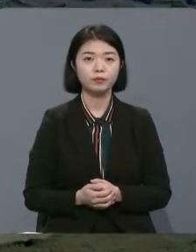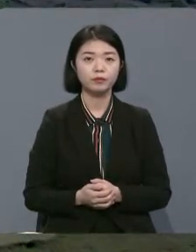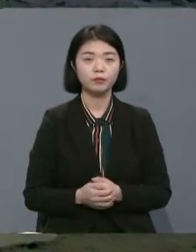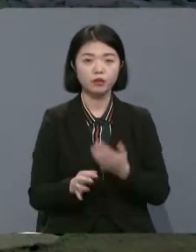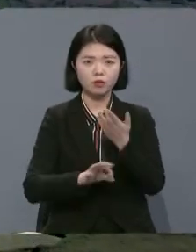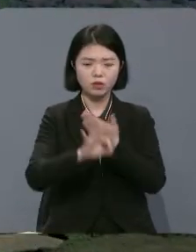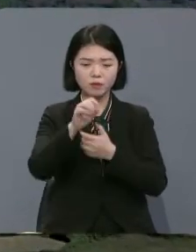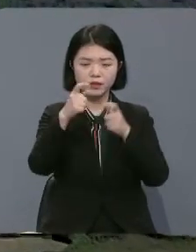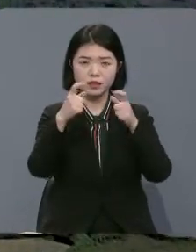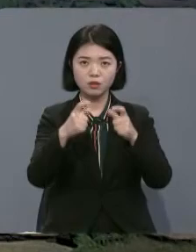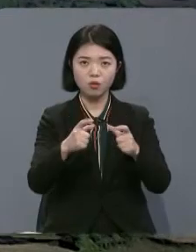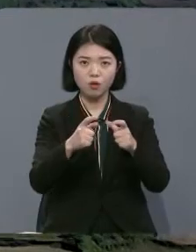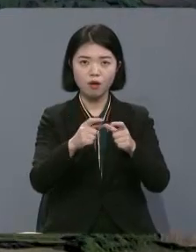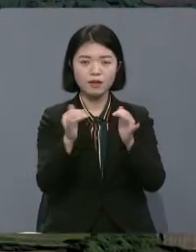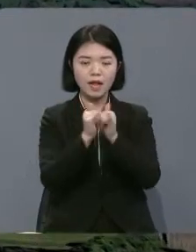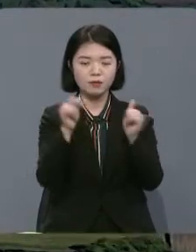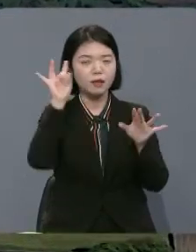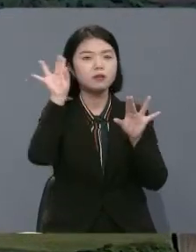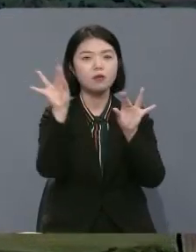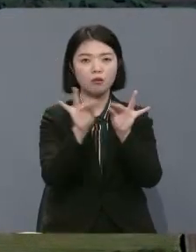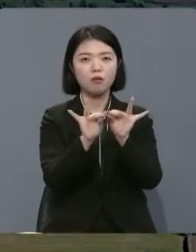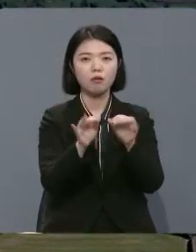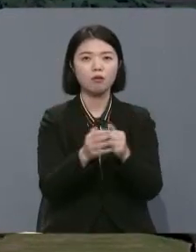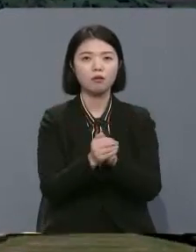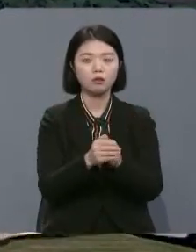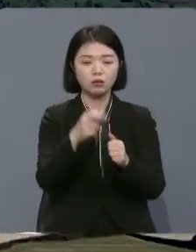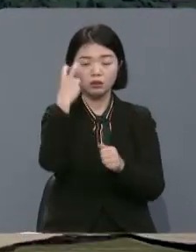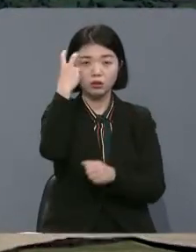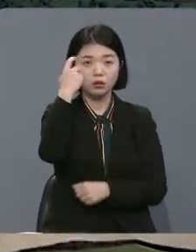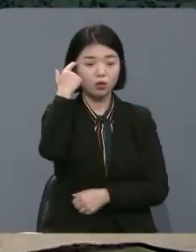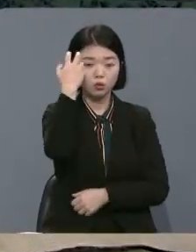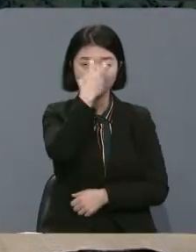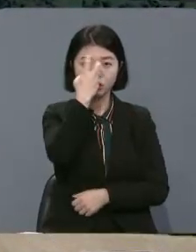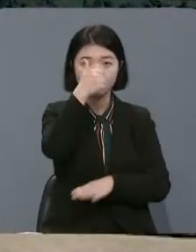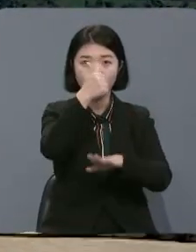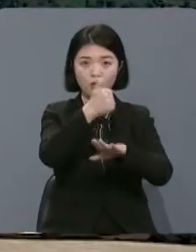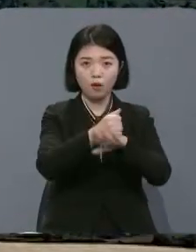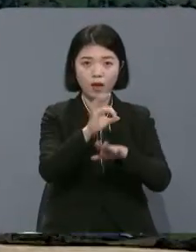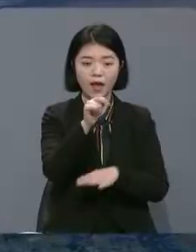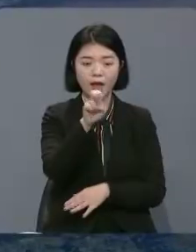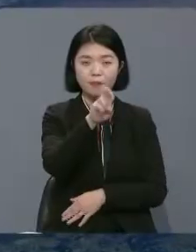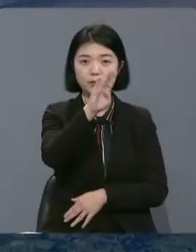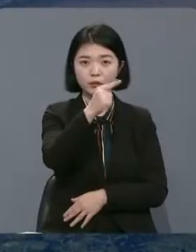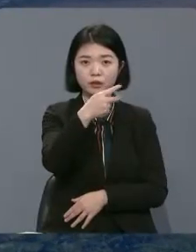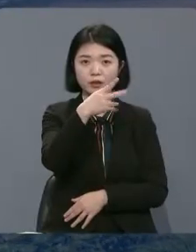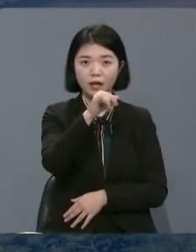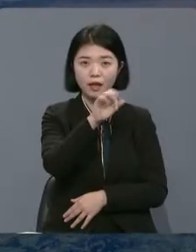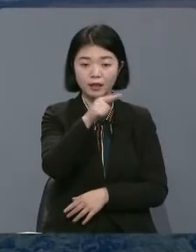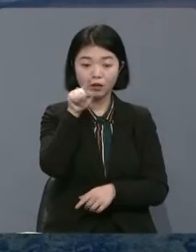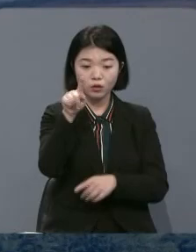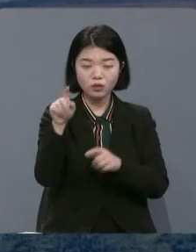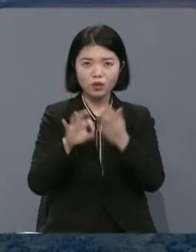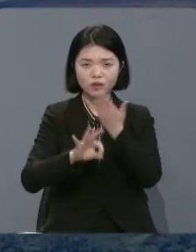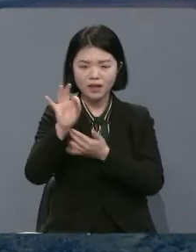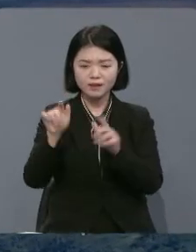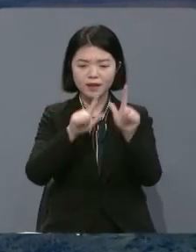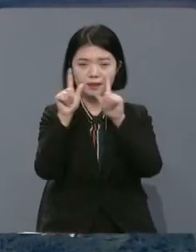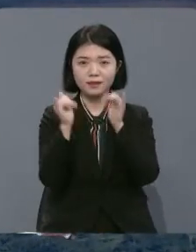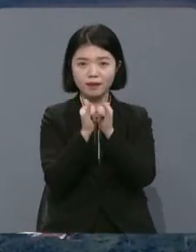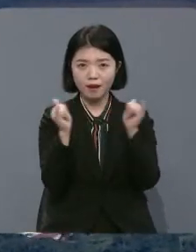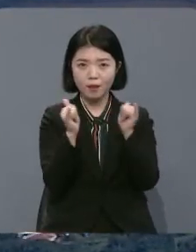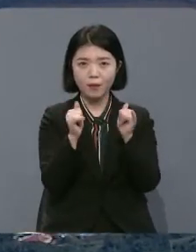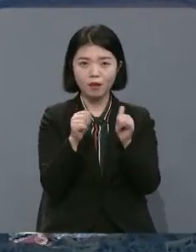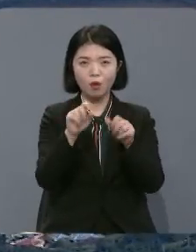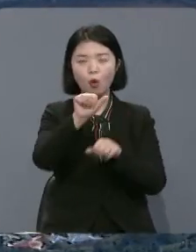성상을 쪽에 미 심은 찬성이 얻습니다 여론조사기관 엠브레인 퍼블릭 2 성산읍 에 거주하는 만 19살 이상 남녀